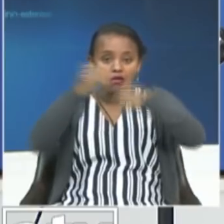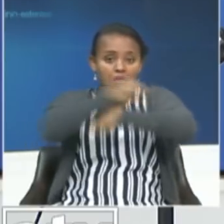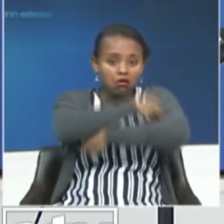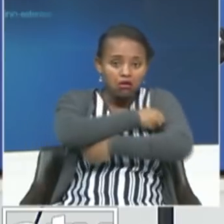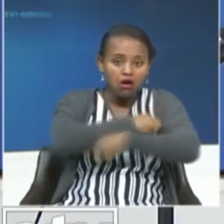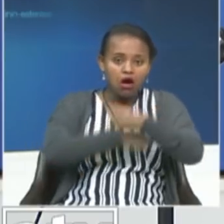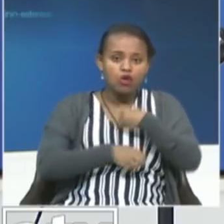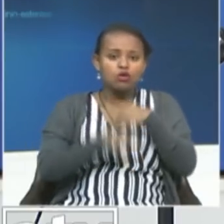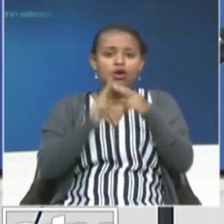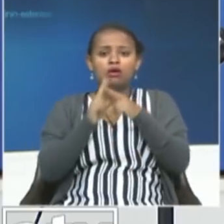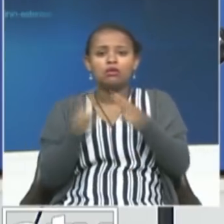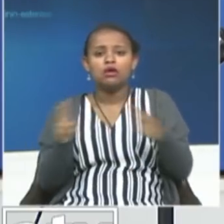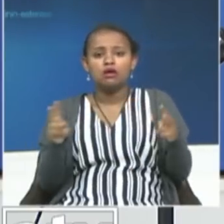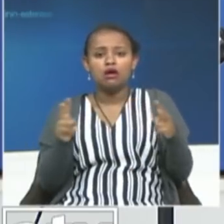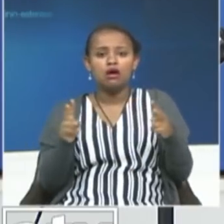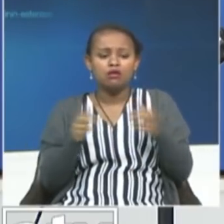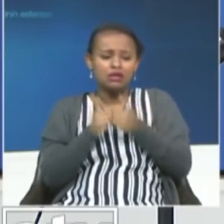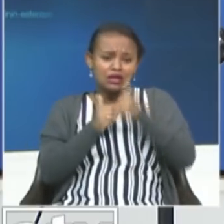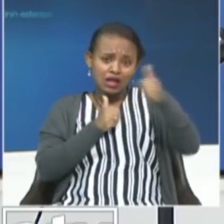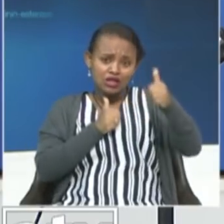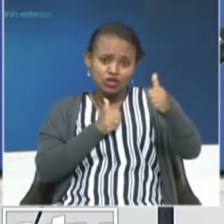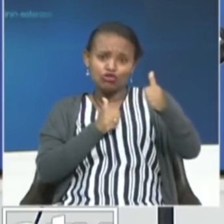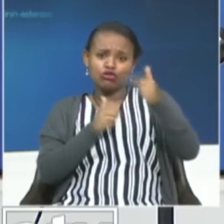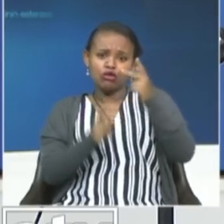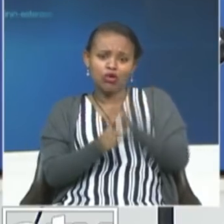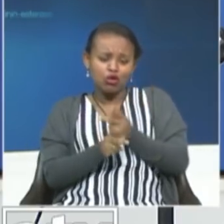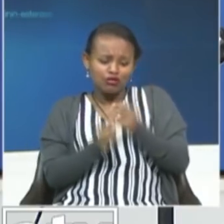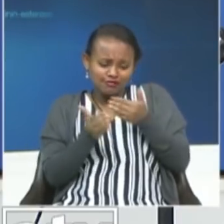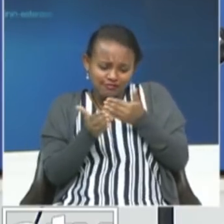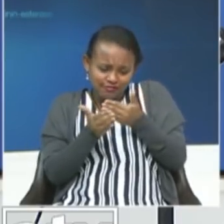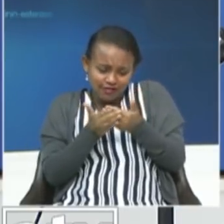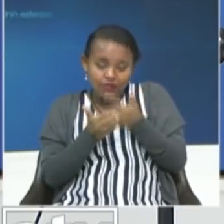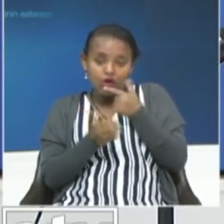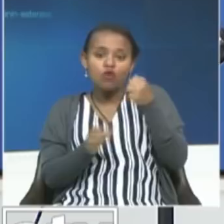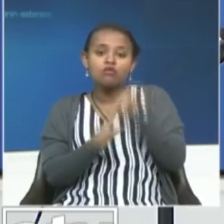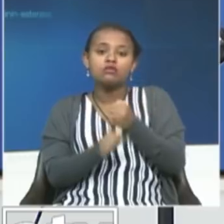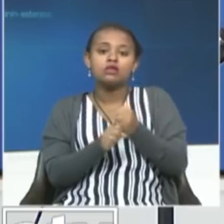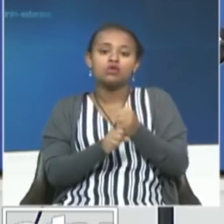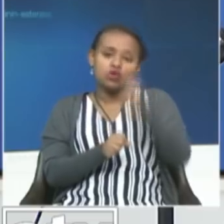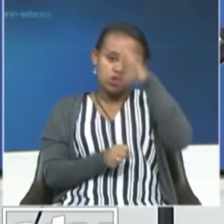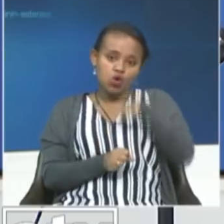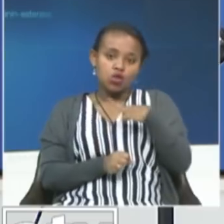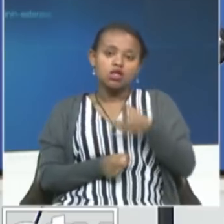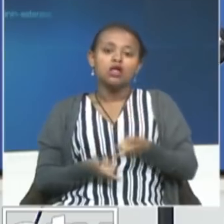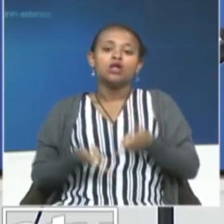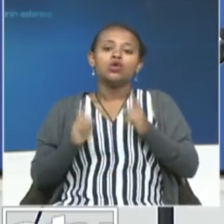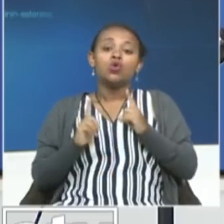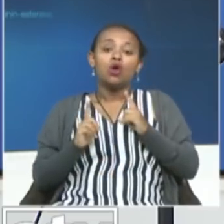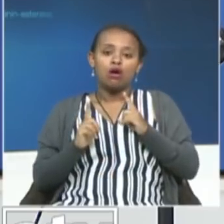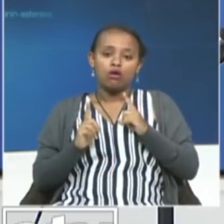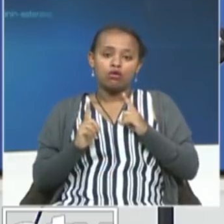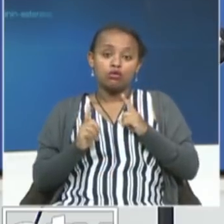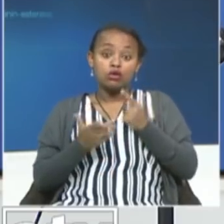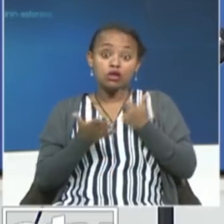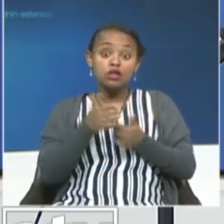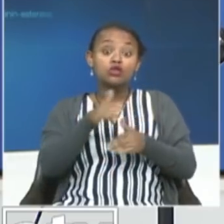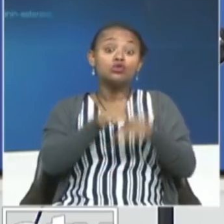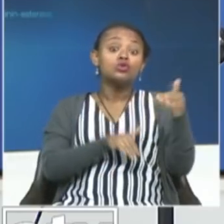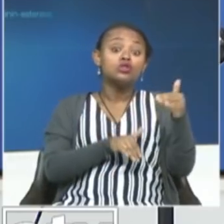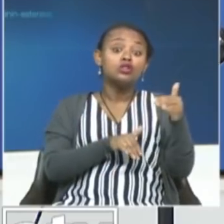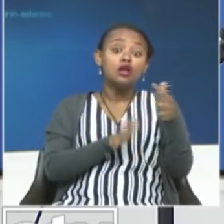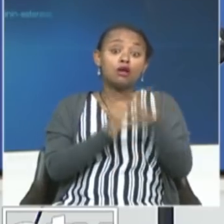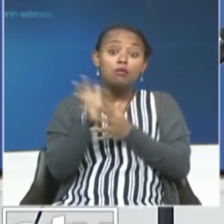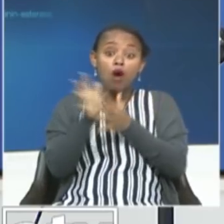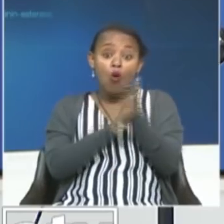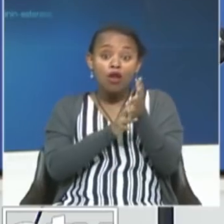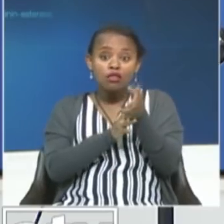የሚተቃቀፉ በጣም ርቀታቸውን ሳይጠብቁ በጣም ተጠጋግተው የሚሄዱ የሚሰሩ ምን የሚሉ ሰዎች ይኖራሉ። ከዚህ ውጪ